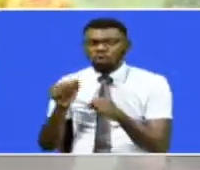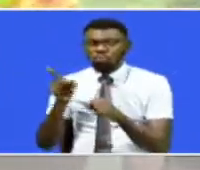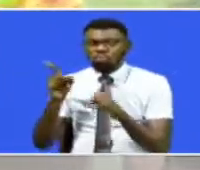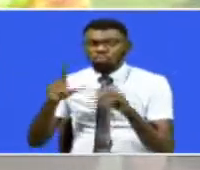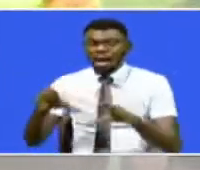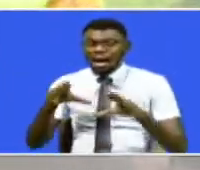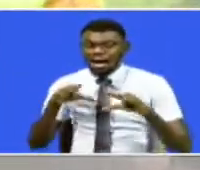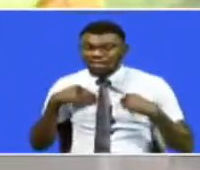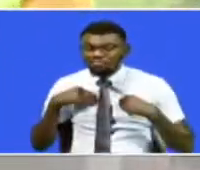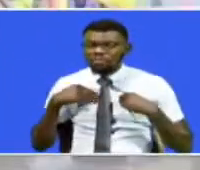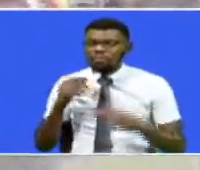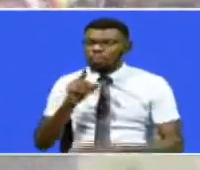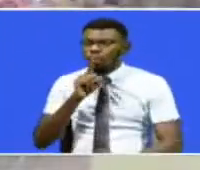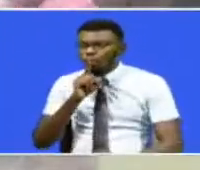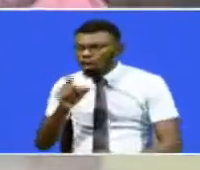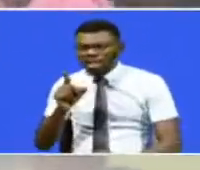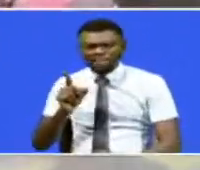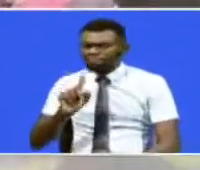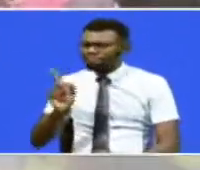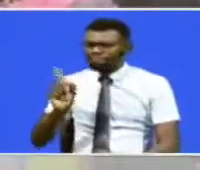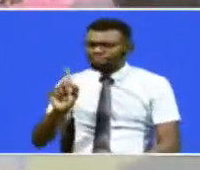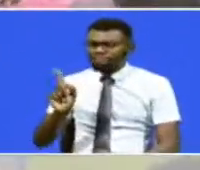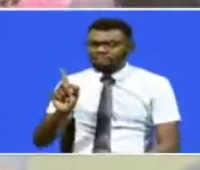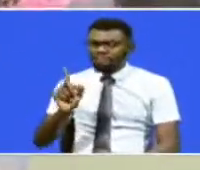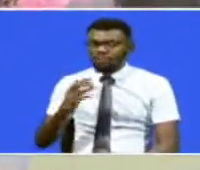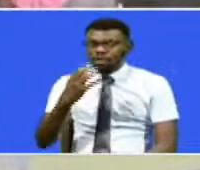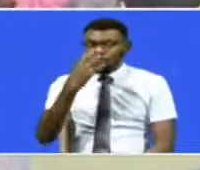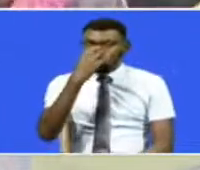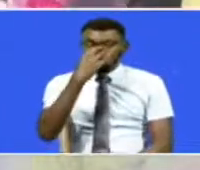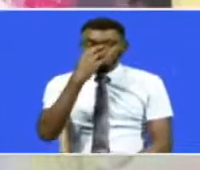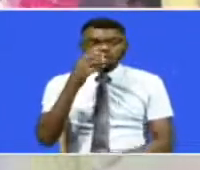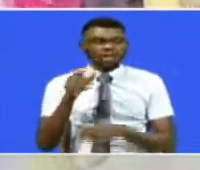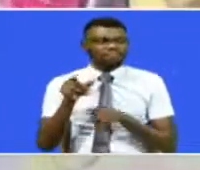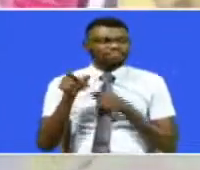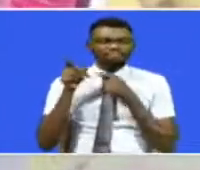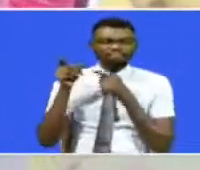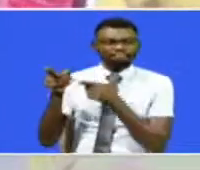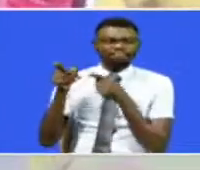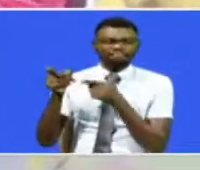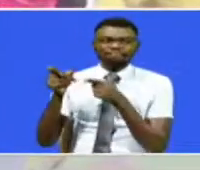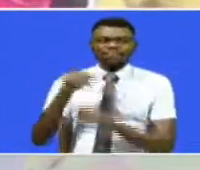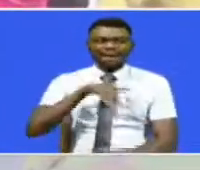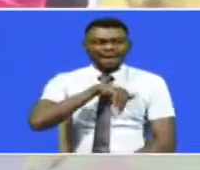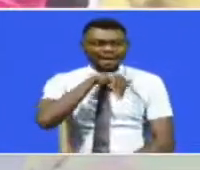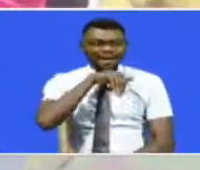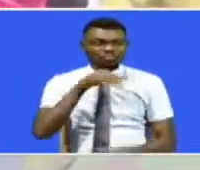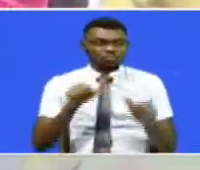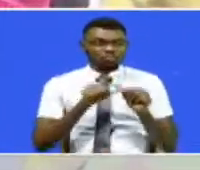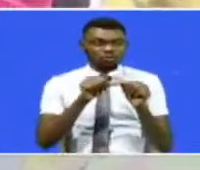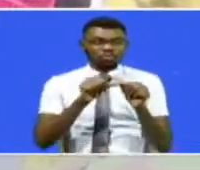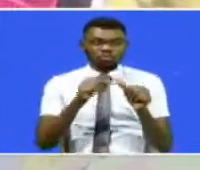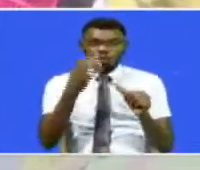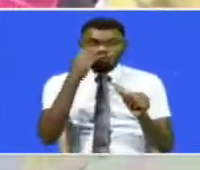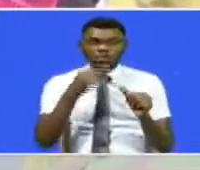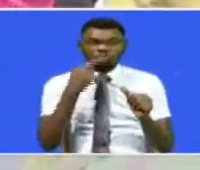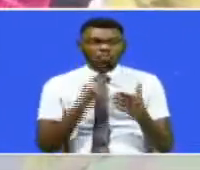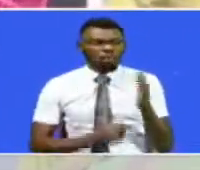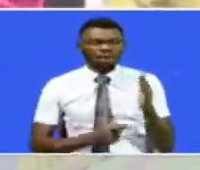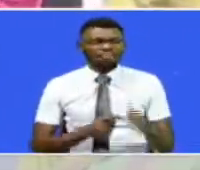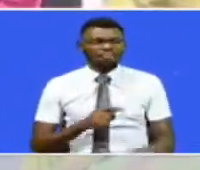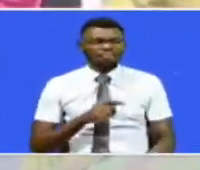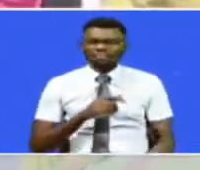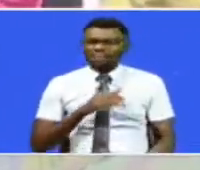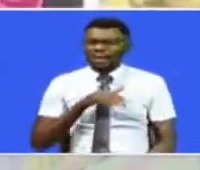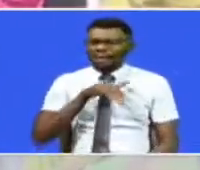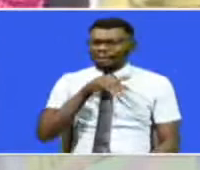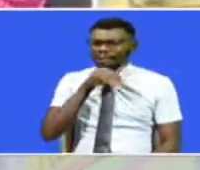accept illegal orders. Ruto ameendelea kumkashifu mpinzani wake Kura Ila Odinga akidai ameanza kuonyesha ishara ya